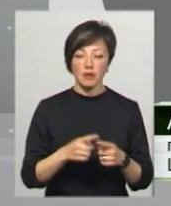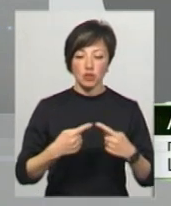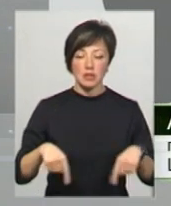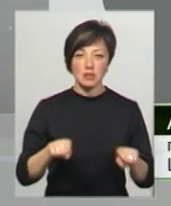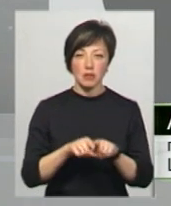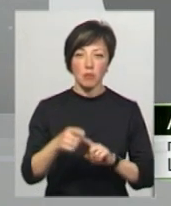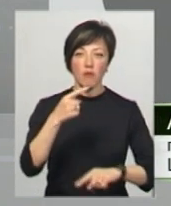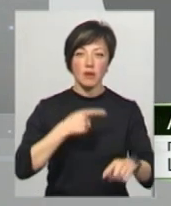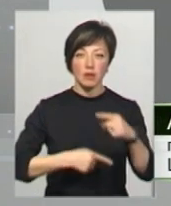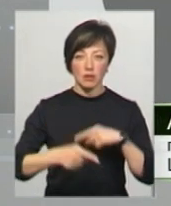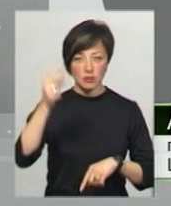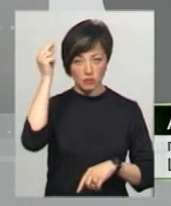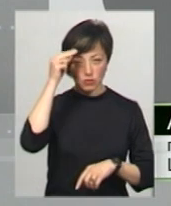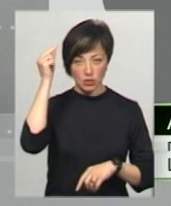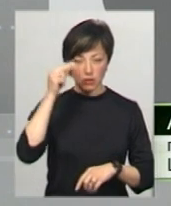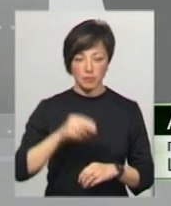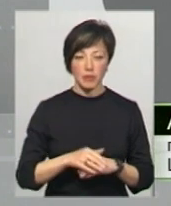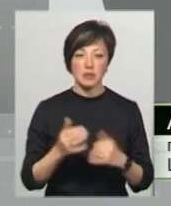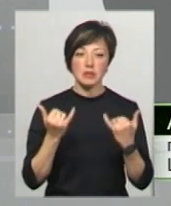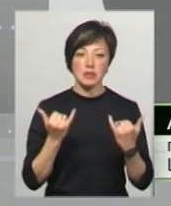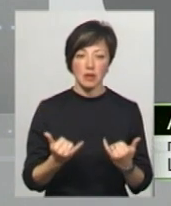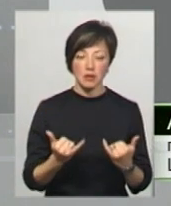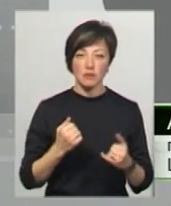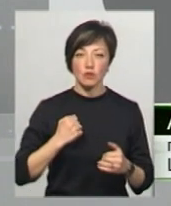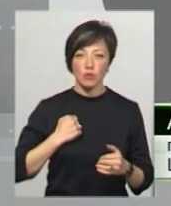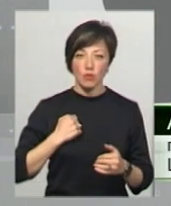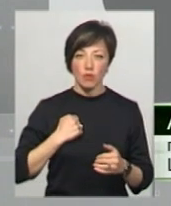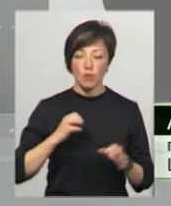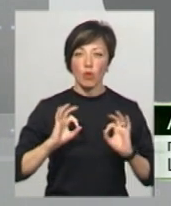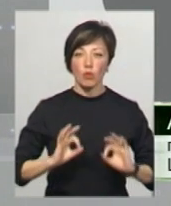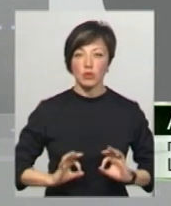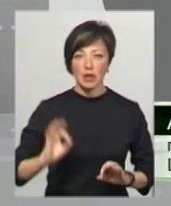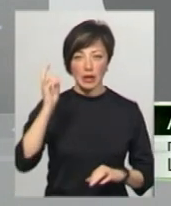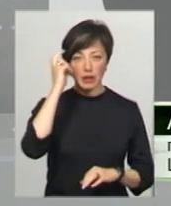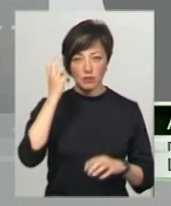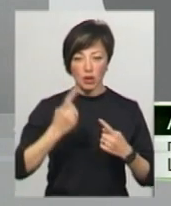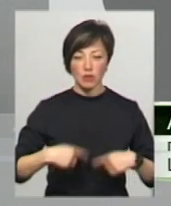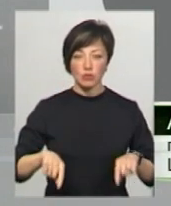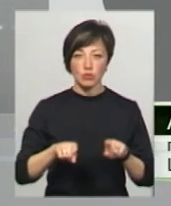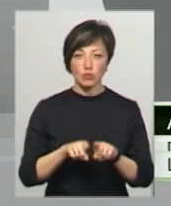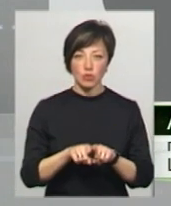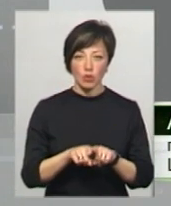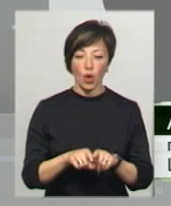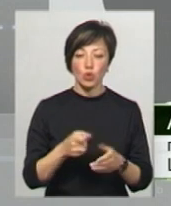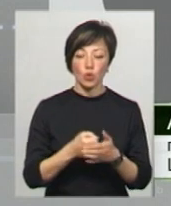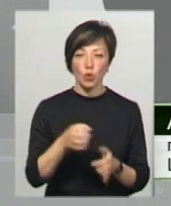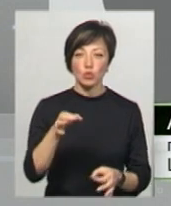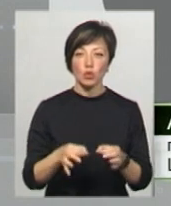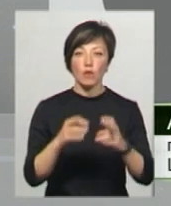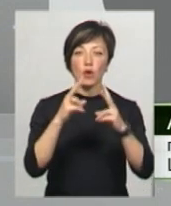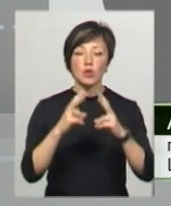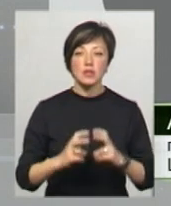які повертались з навчання з зони ООС. Наразі військова прокуратура Київського гарнізону проведе досудове